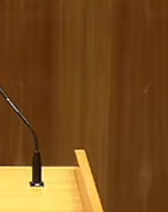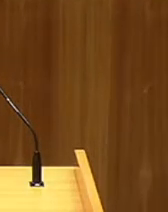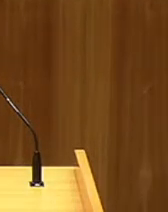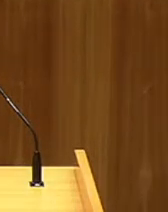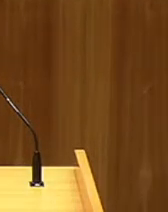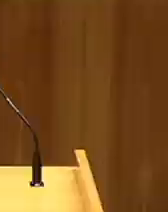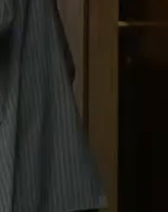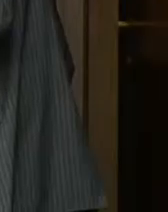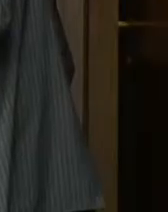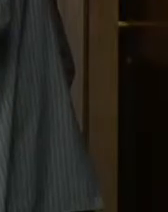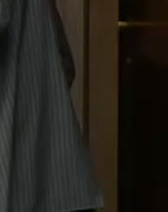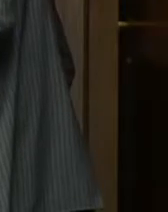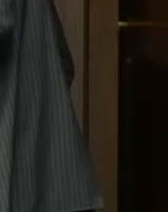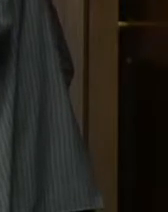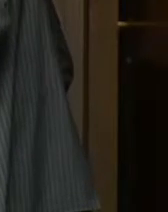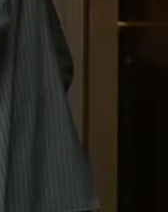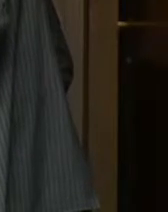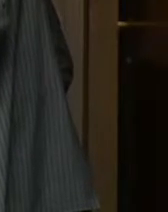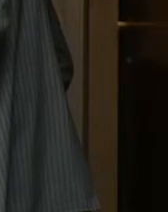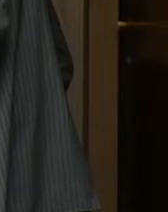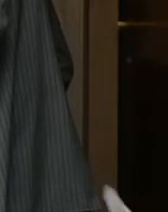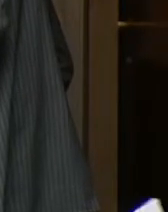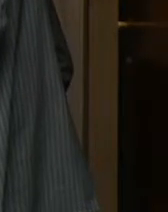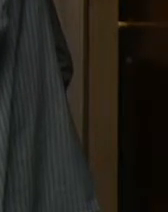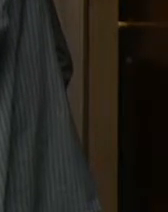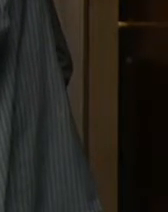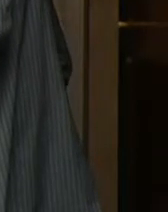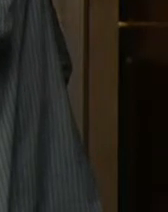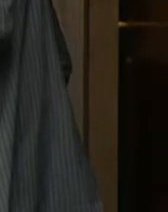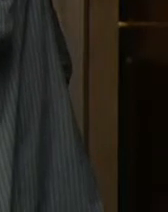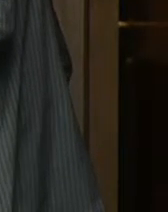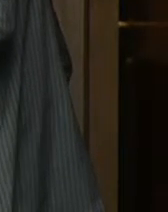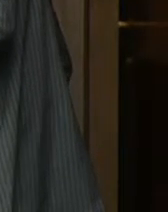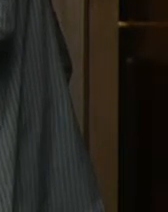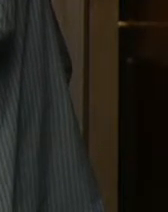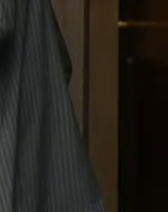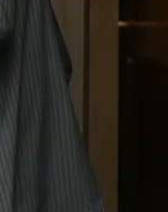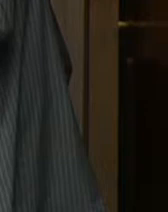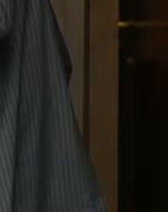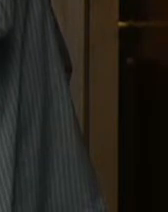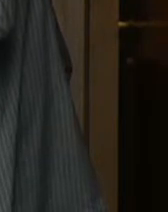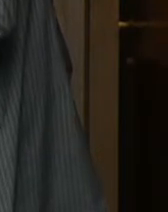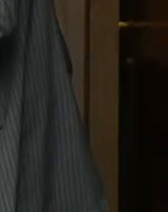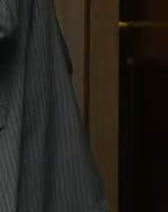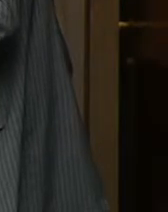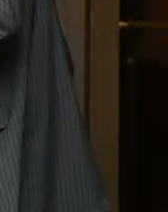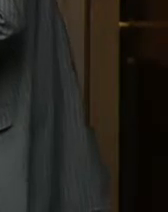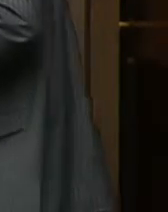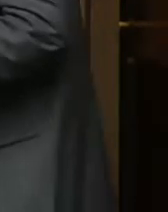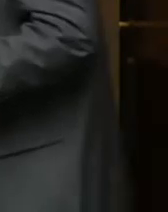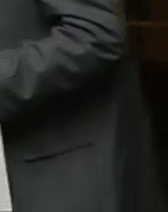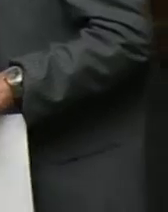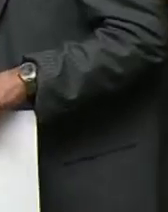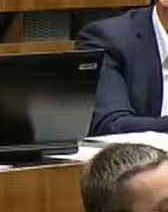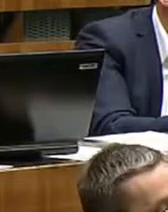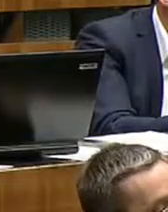Kleinkinder mit Lehrinhalten konfrontiert werden, die, wo man sich sozusagen mit den Ungläubigen auseinandersetzt